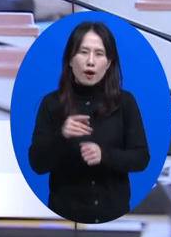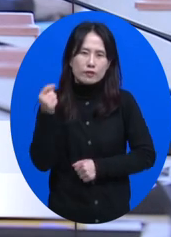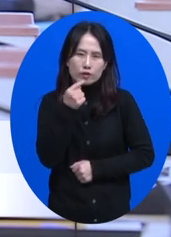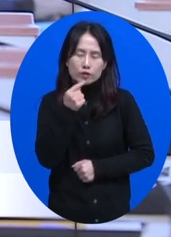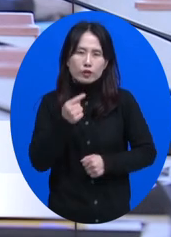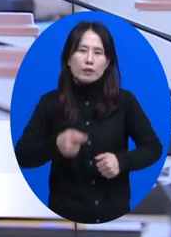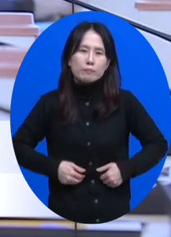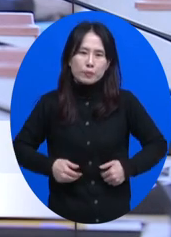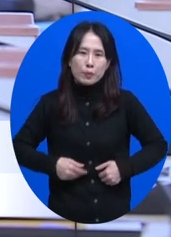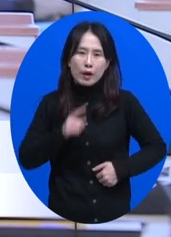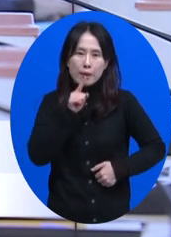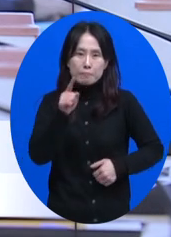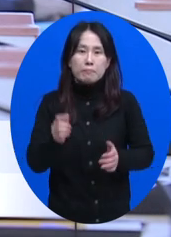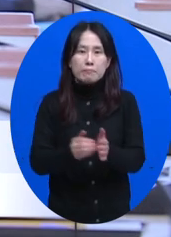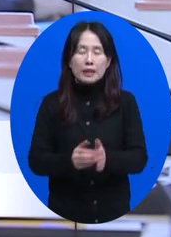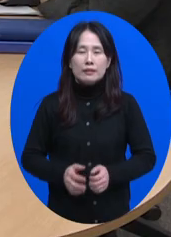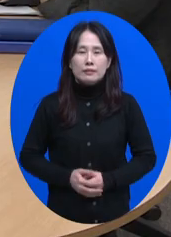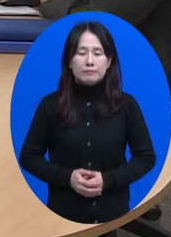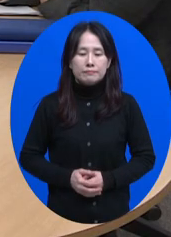주문했습니다. 최창순 기자입니다.